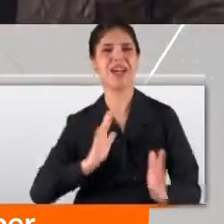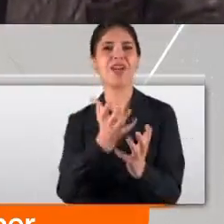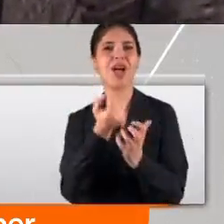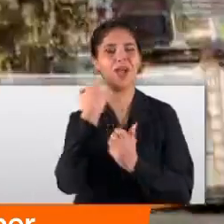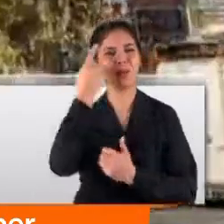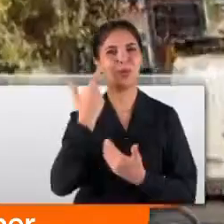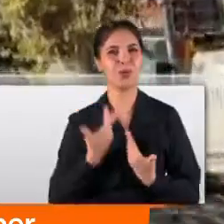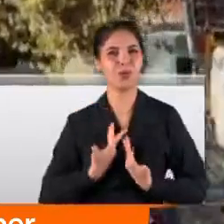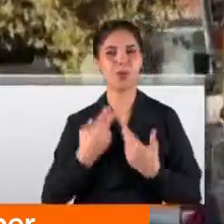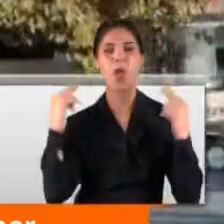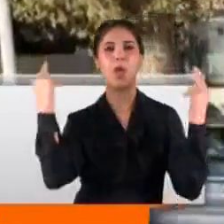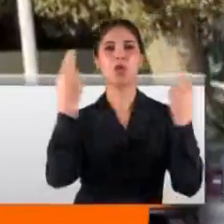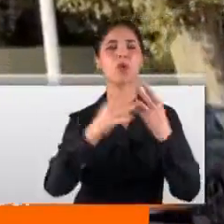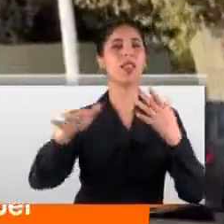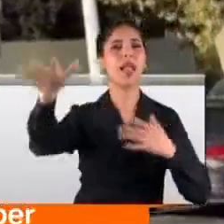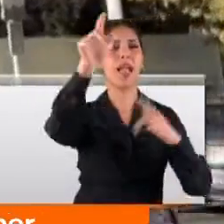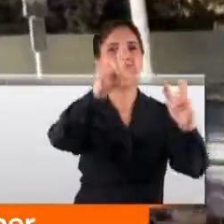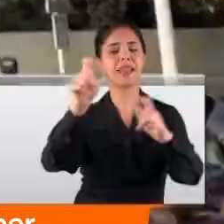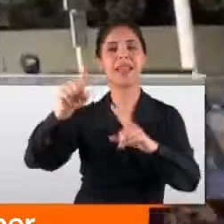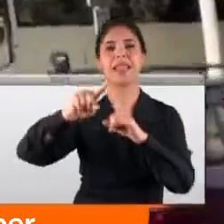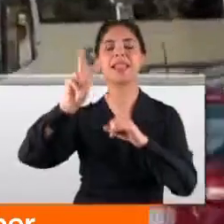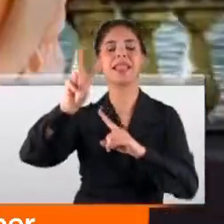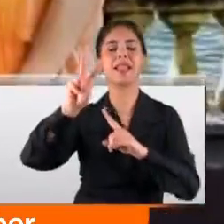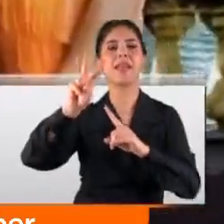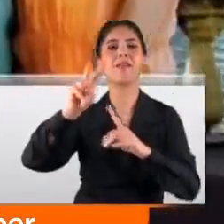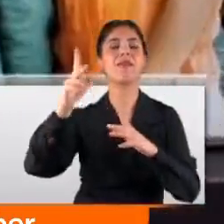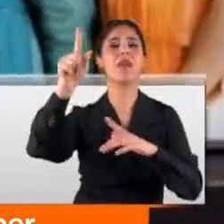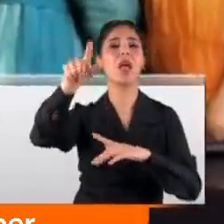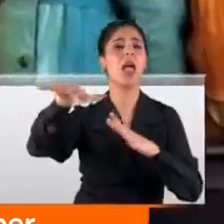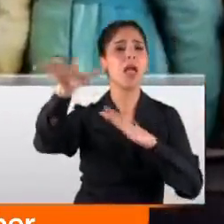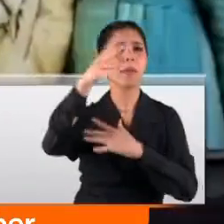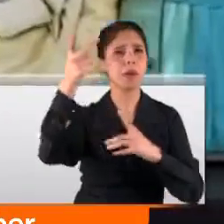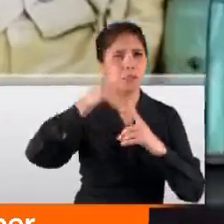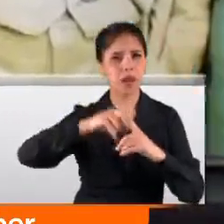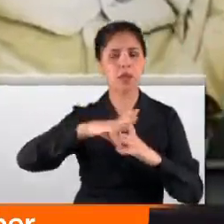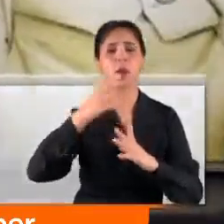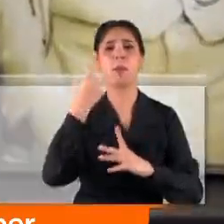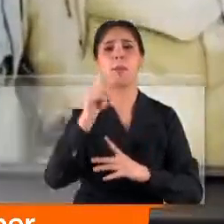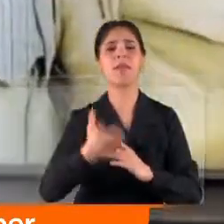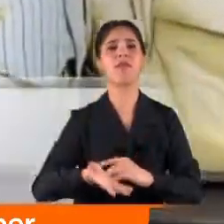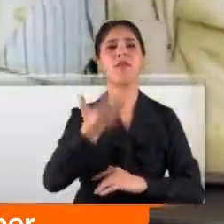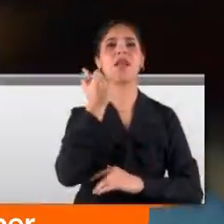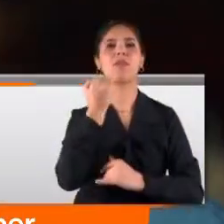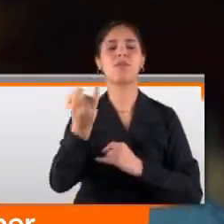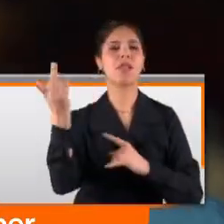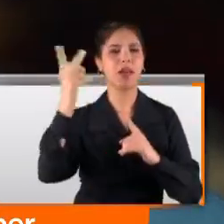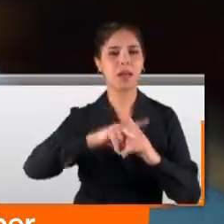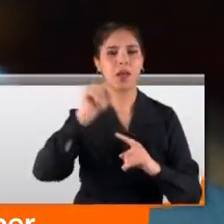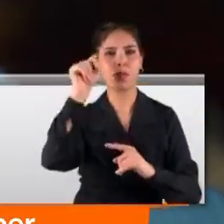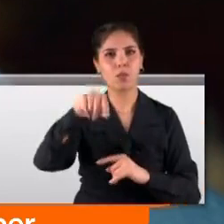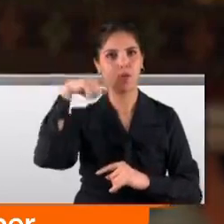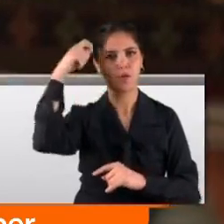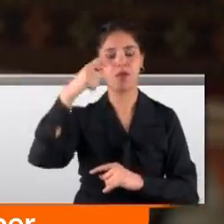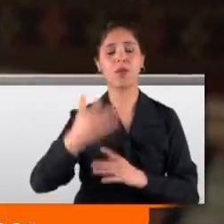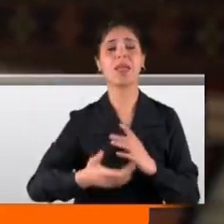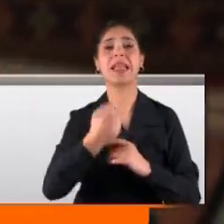aldığımızı düşünüyorum. Dünyanın dört bir yanından televizyon kanallarının katıldığı ve bini aşkın davetlinin akın ettiği fuarda Ben Bu Cihana Sığmazam